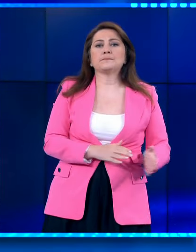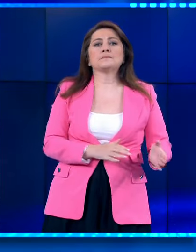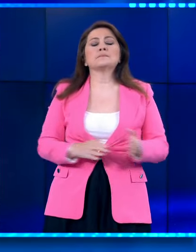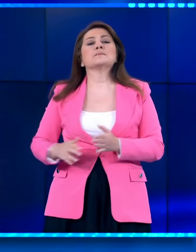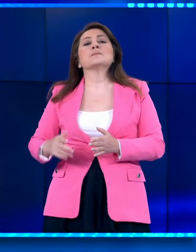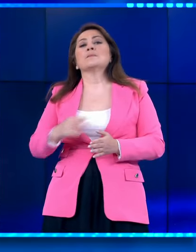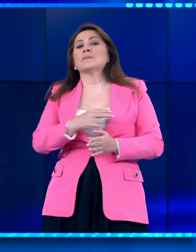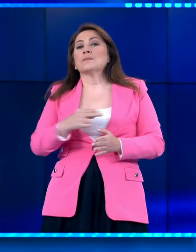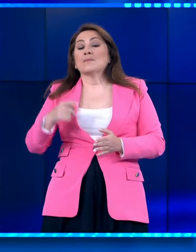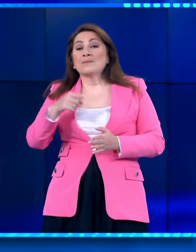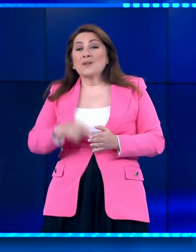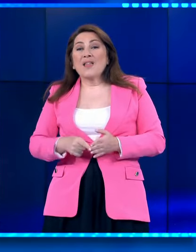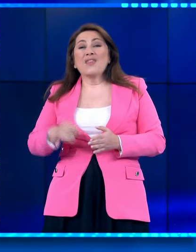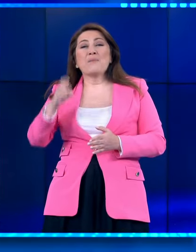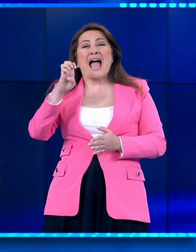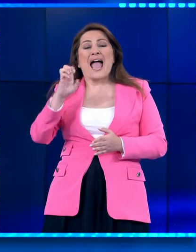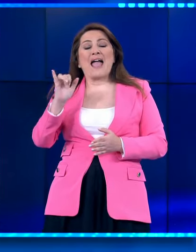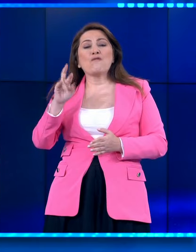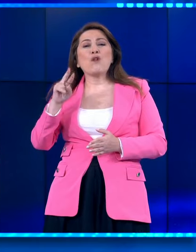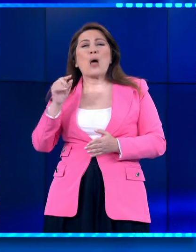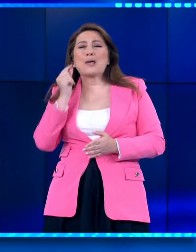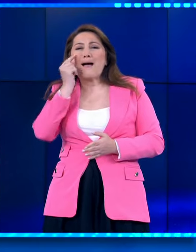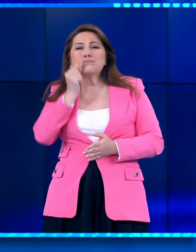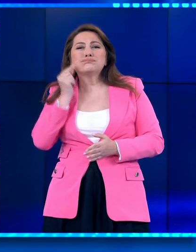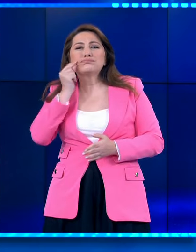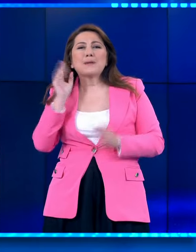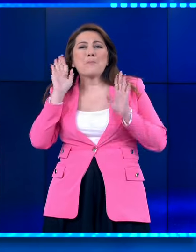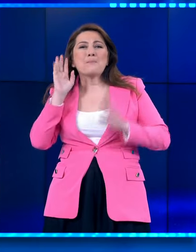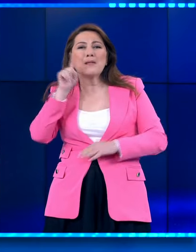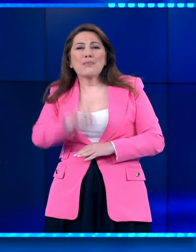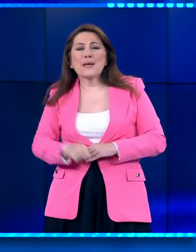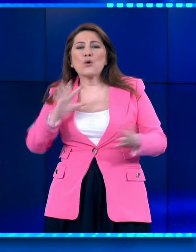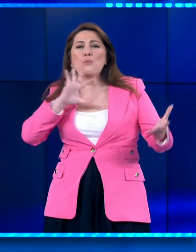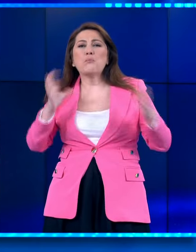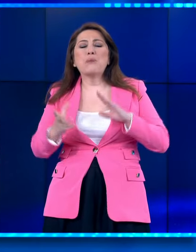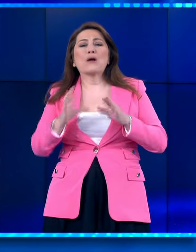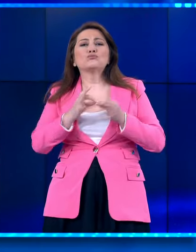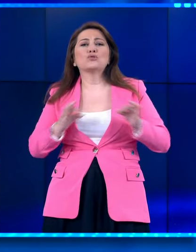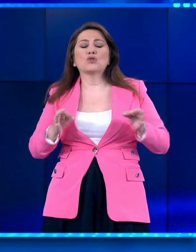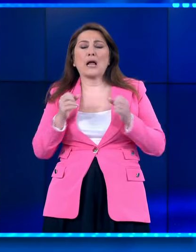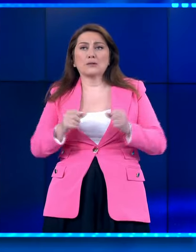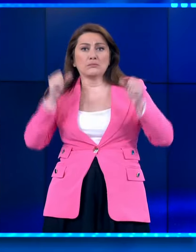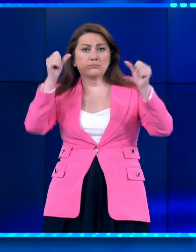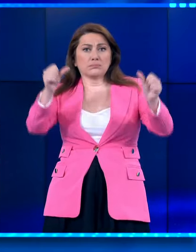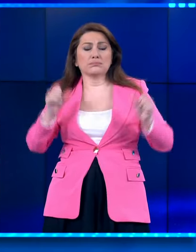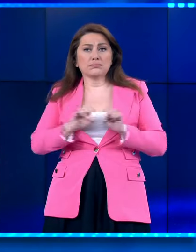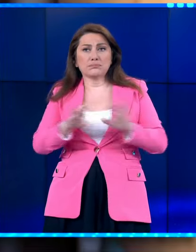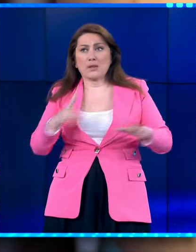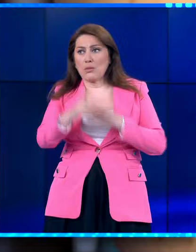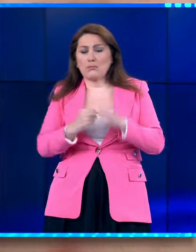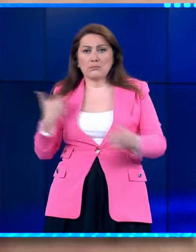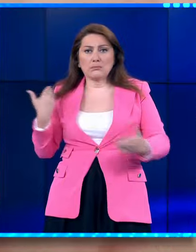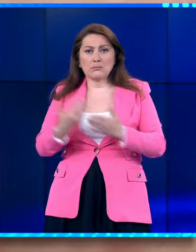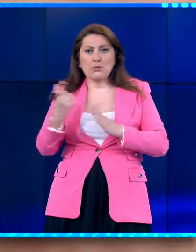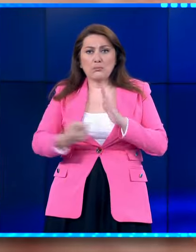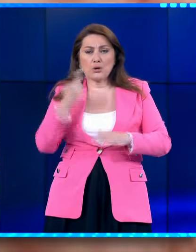Κατάσταση έκτακτης ανάγκης για την ευλογιά των πιθήκων κήρυξε ο Παγκόσμιος Οργανισμός Υγείας για 2η φορά μέσα σε 2 χρόνια. Η απόφαση ελήφθη εχθές